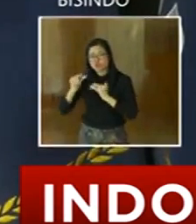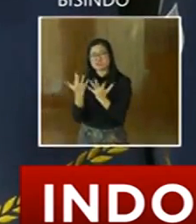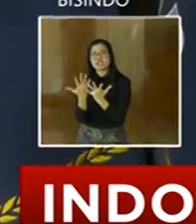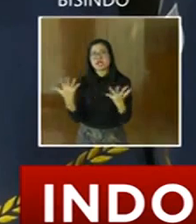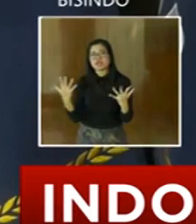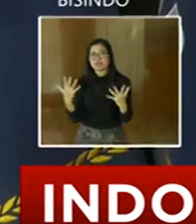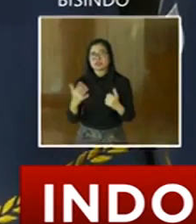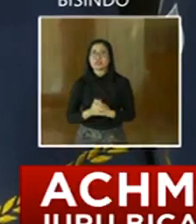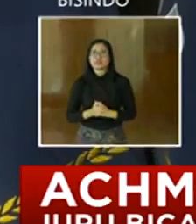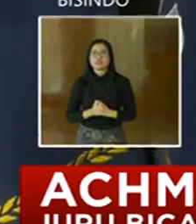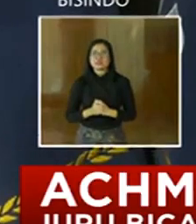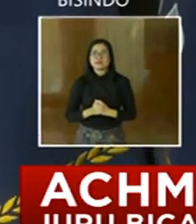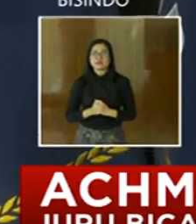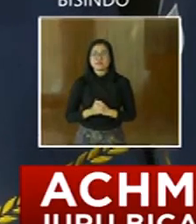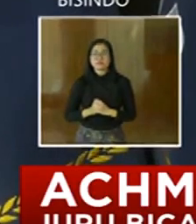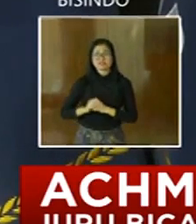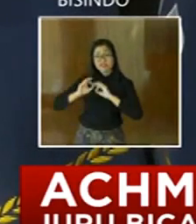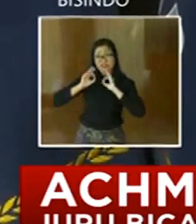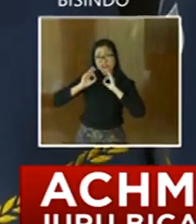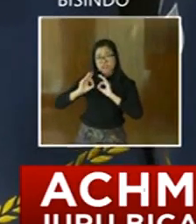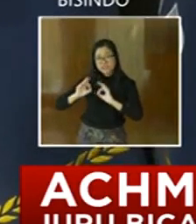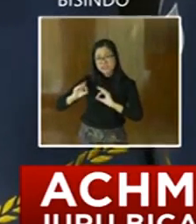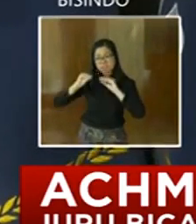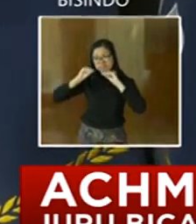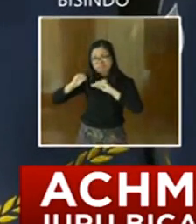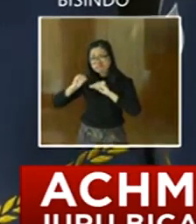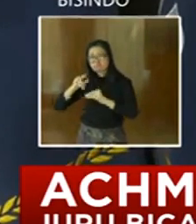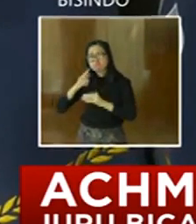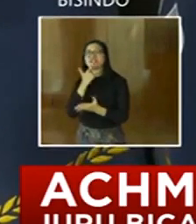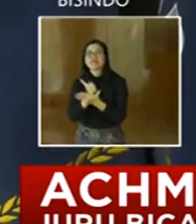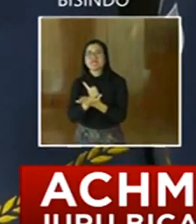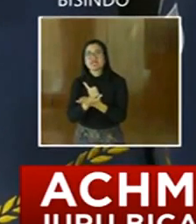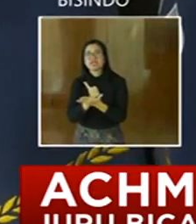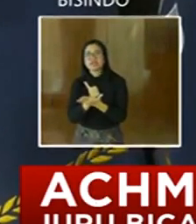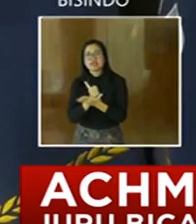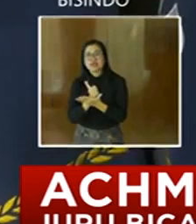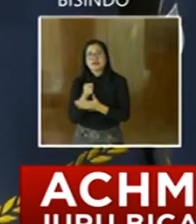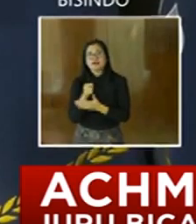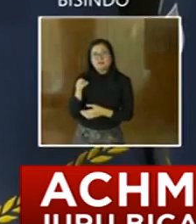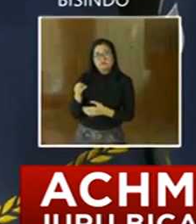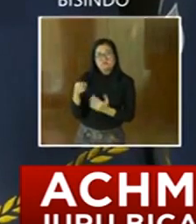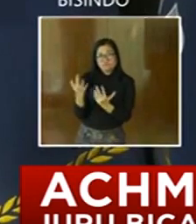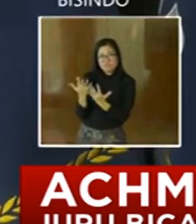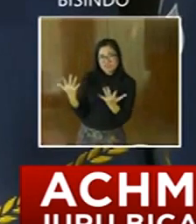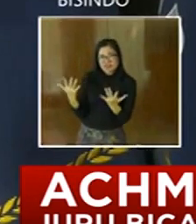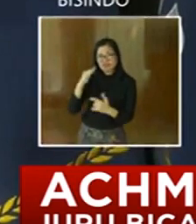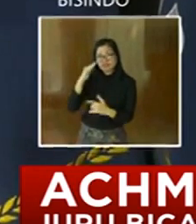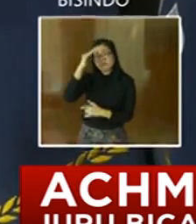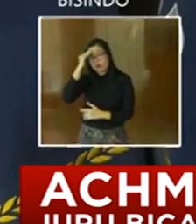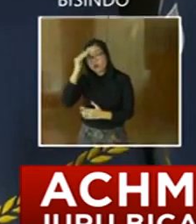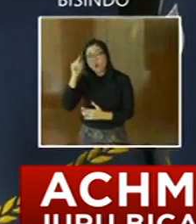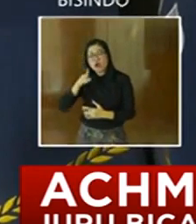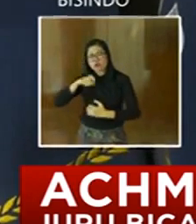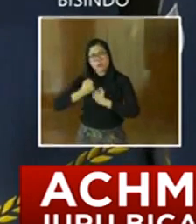masyarakat oleh karena itu edukasi menjadi mutlak dan kemudian mereka akan tahu Betul apa